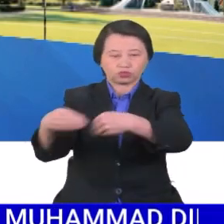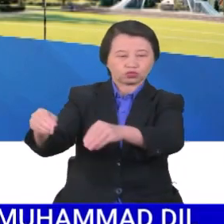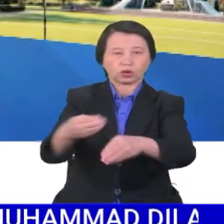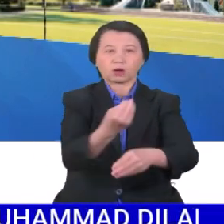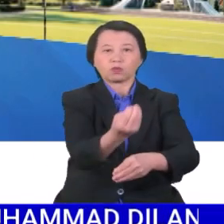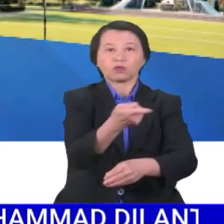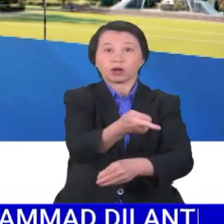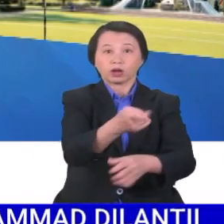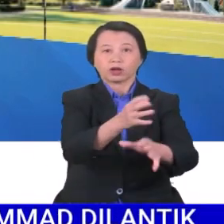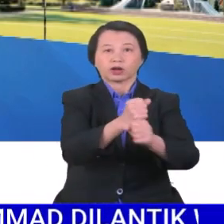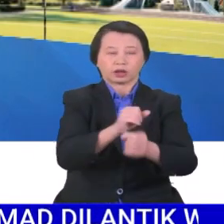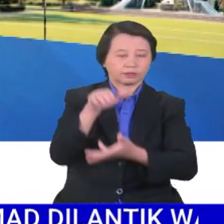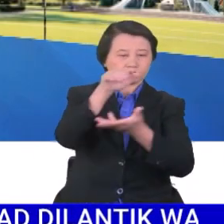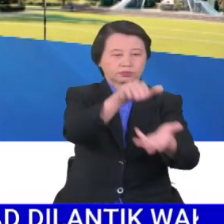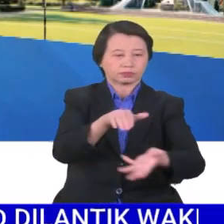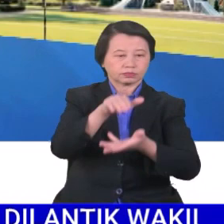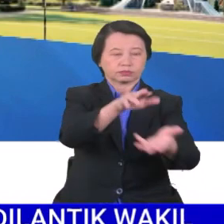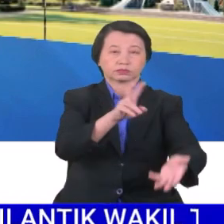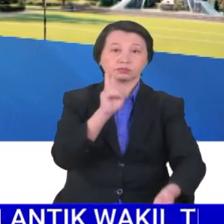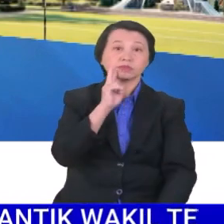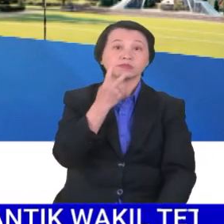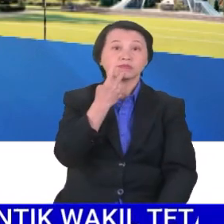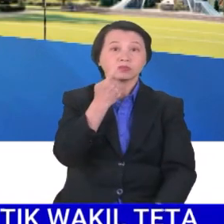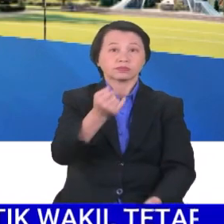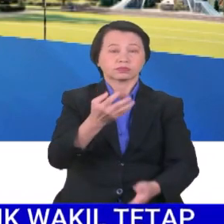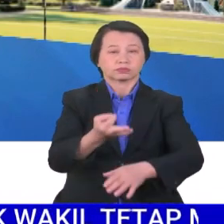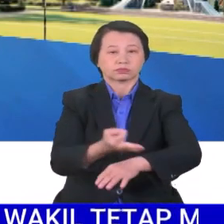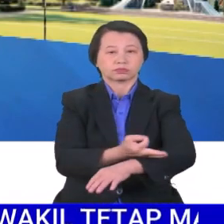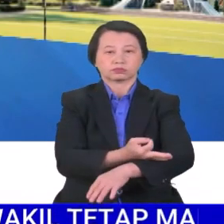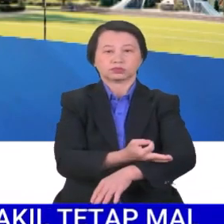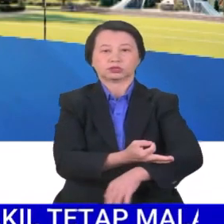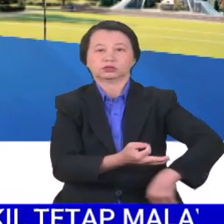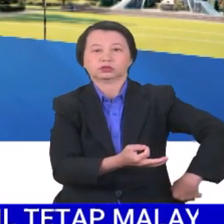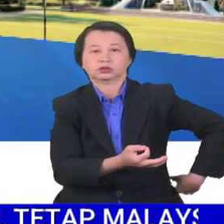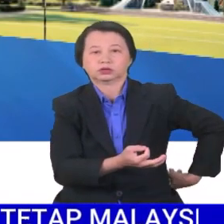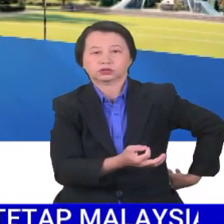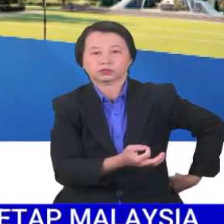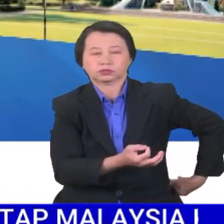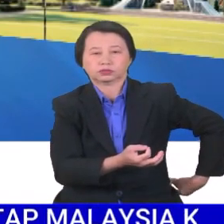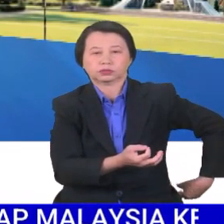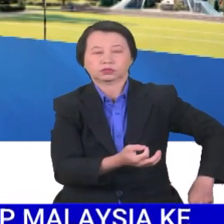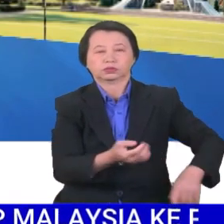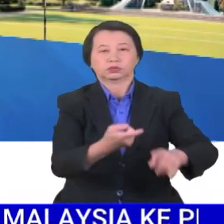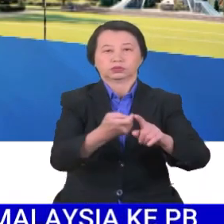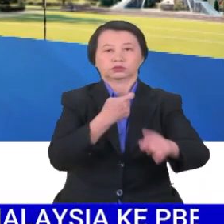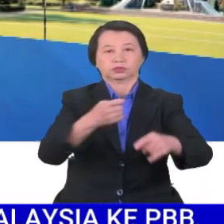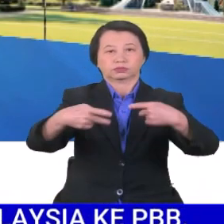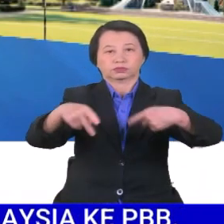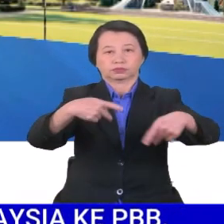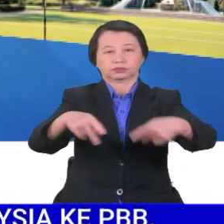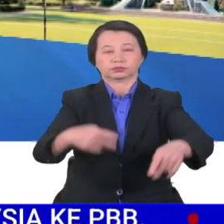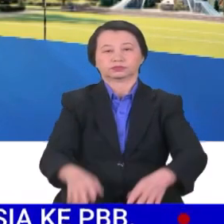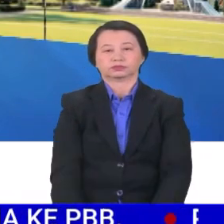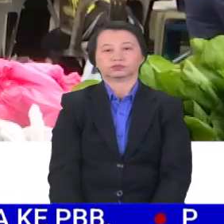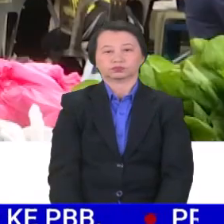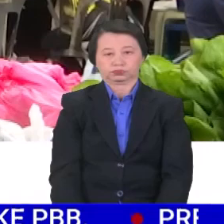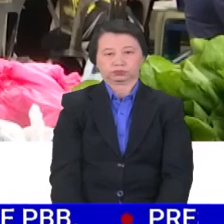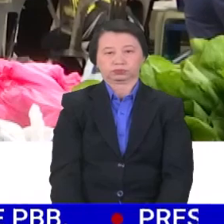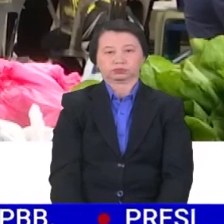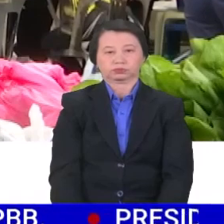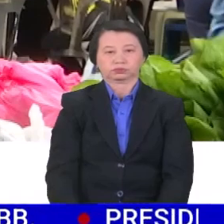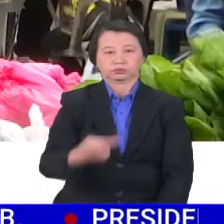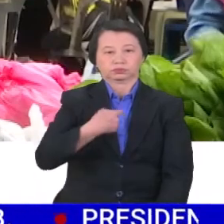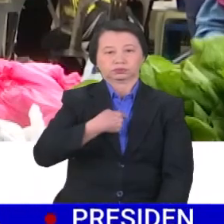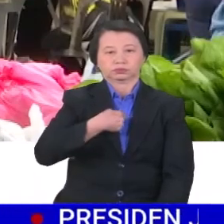Rahmah mendapatkan bekalan sayur-sayuran yang segar dengan harga lebih rendah daripada pasaran. Saya